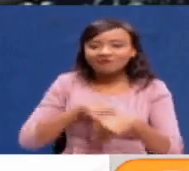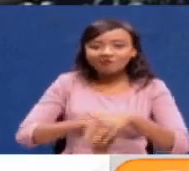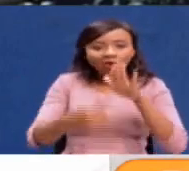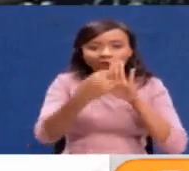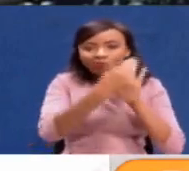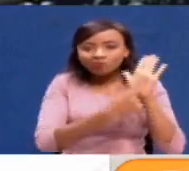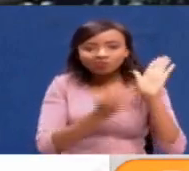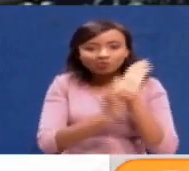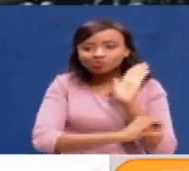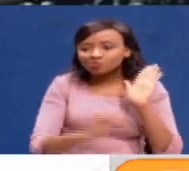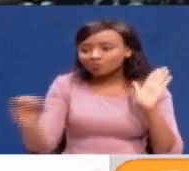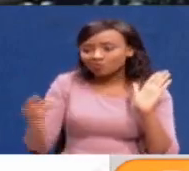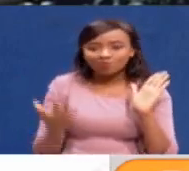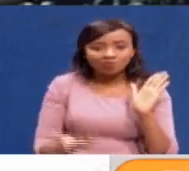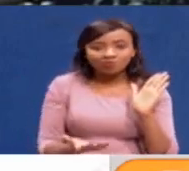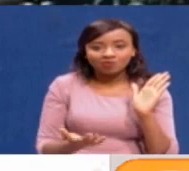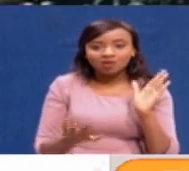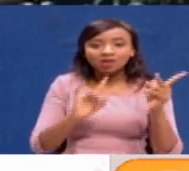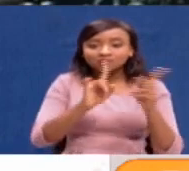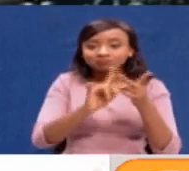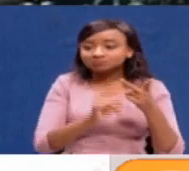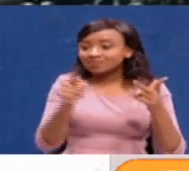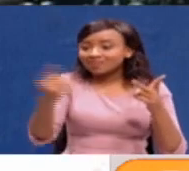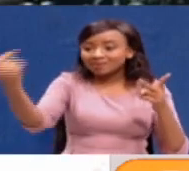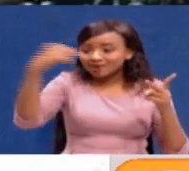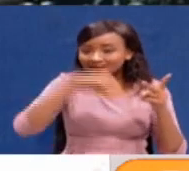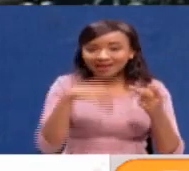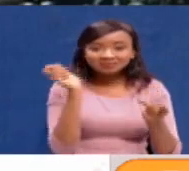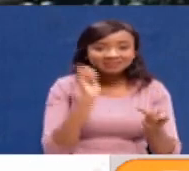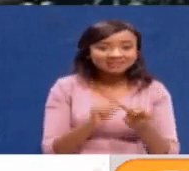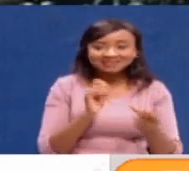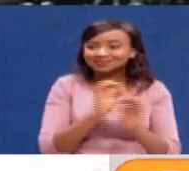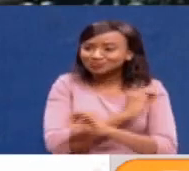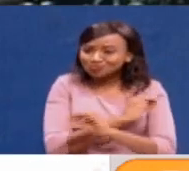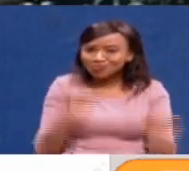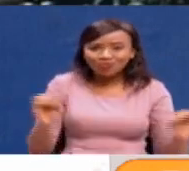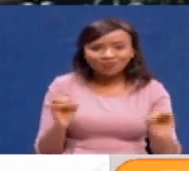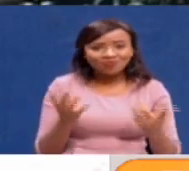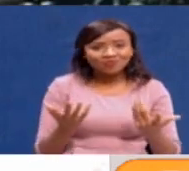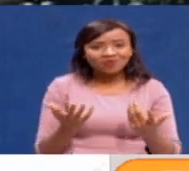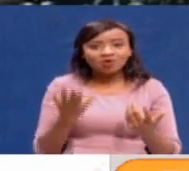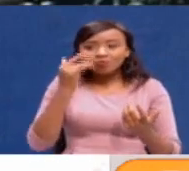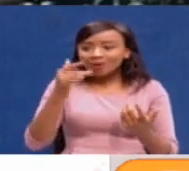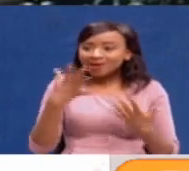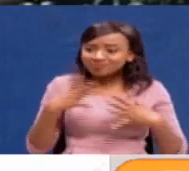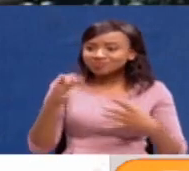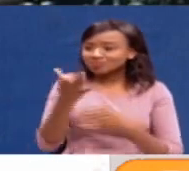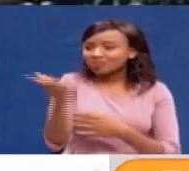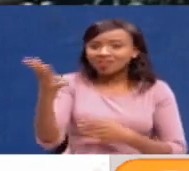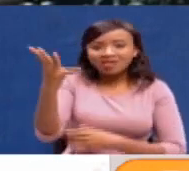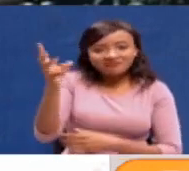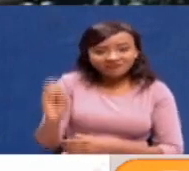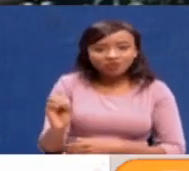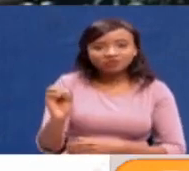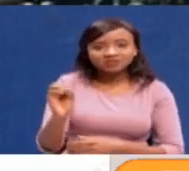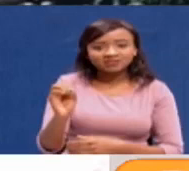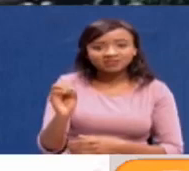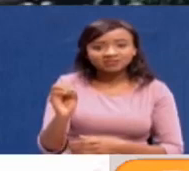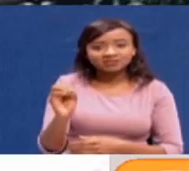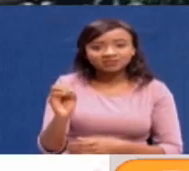serikali dhidi ya COVID-19 na hata kukosa kujitokeza kwa zoezi la kupima watu baada ya visa zaidi ya 40 kati